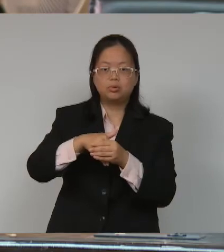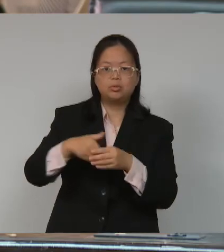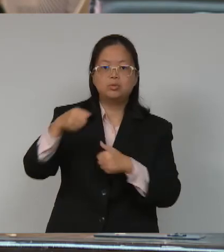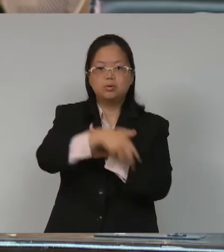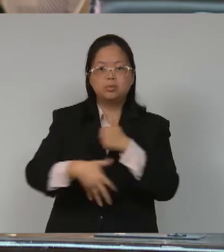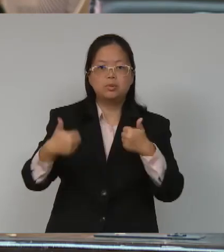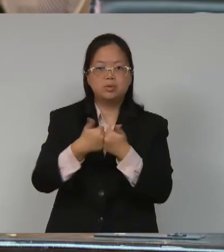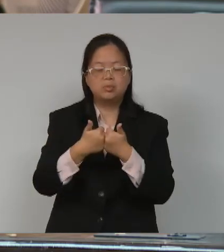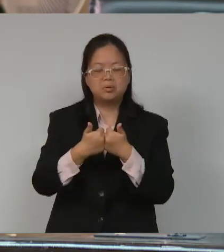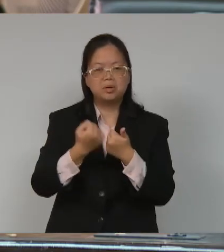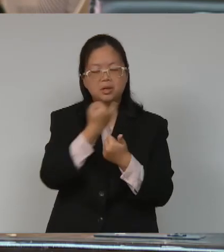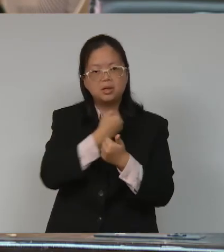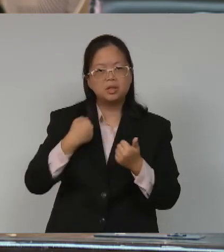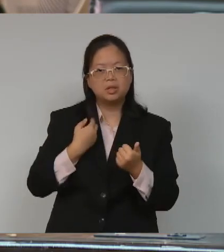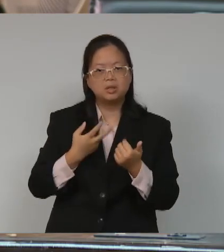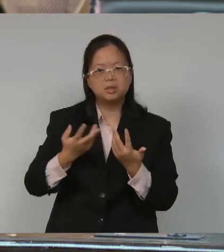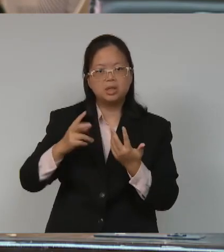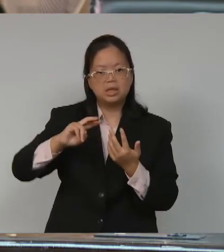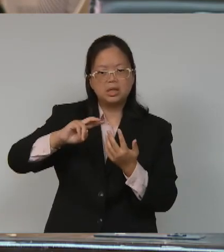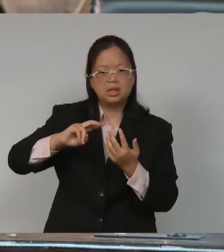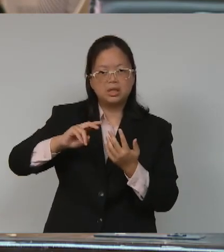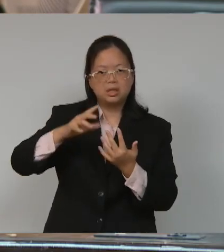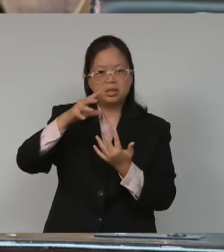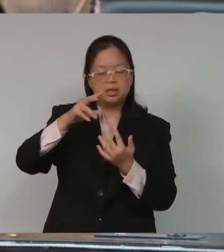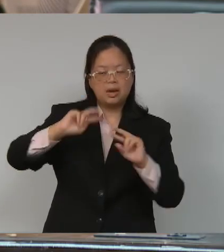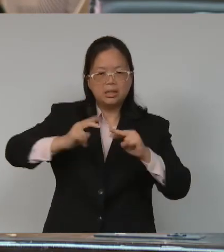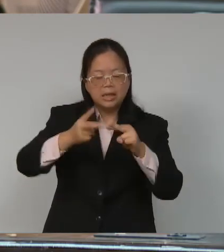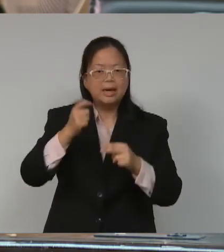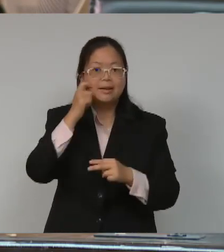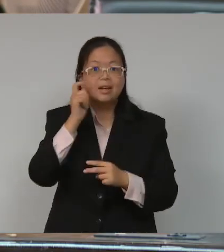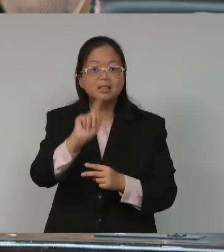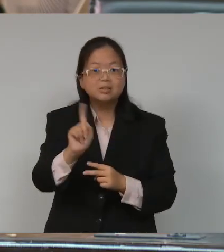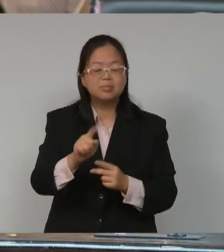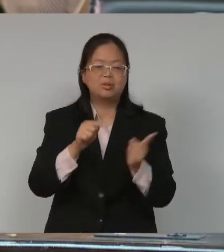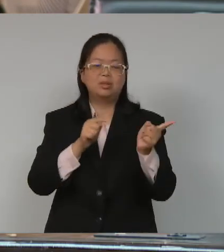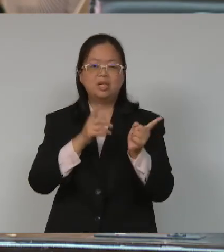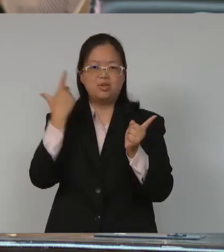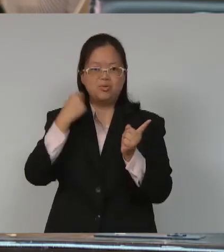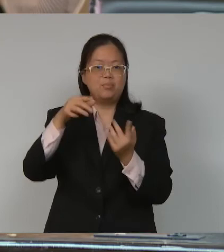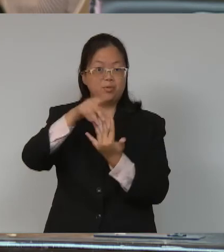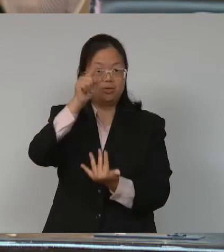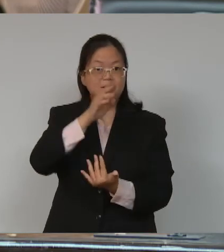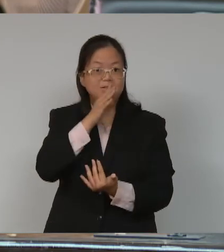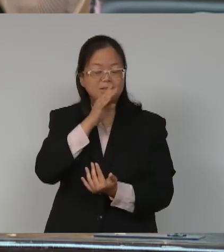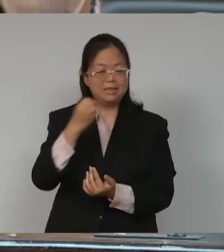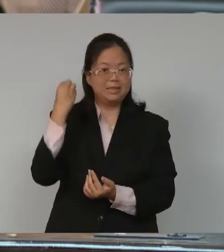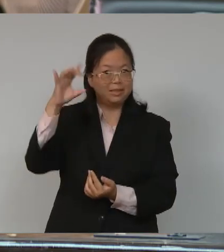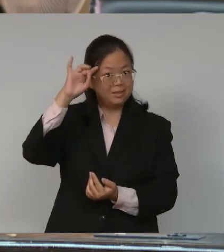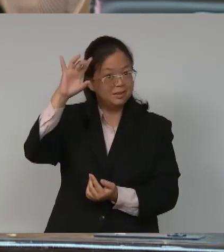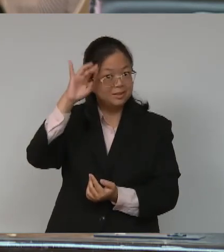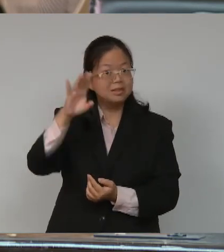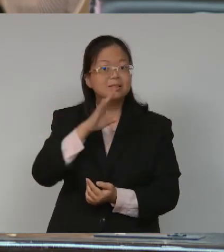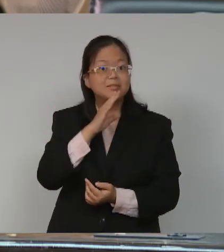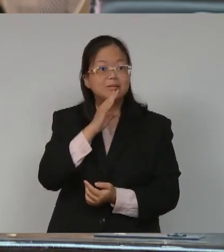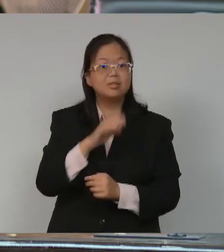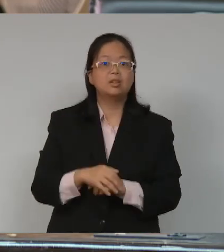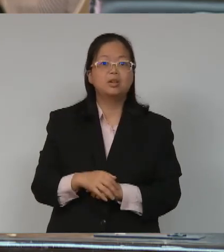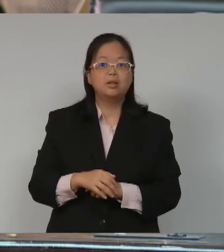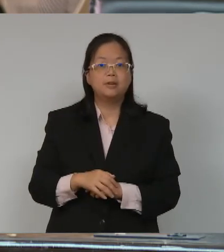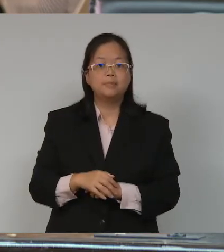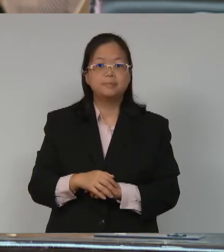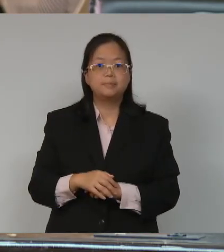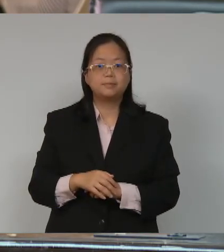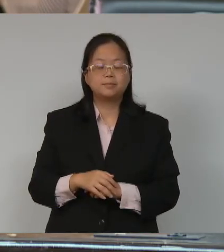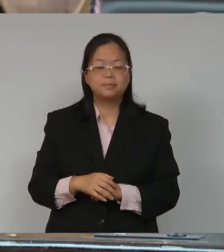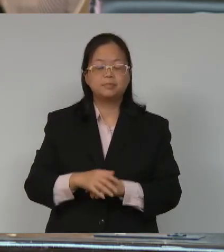人他勾的是立法原则的创制，那我们今天是不能够给法律的复决的这样的一